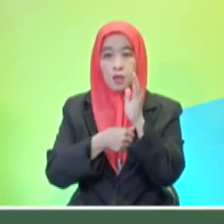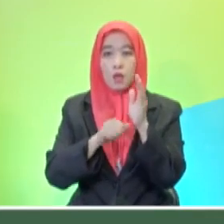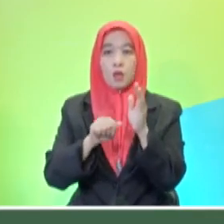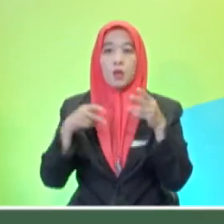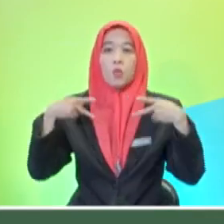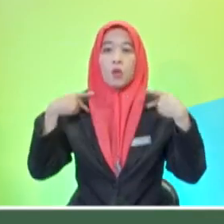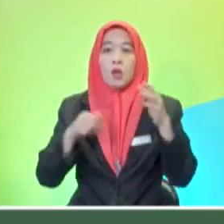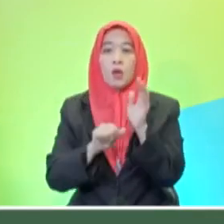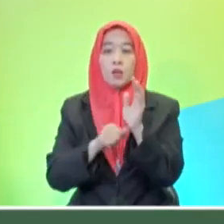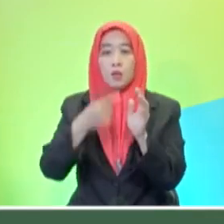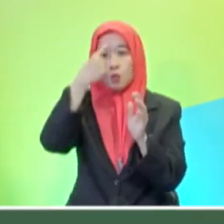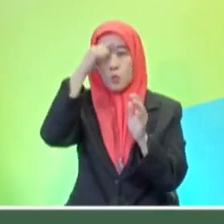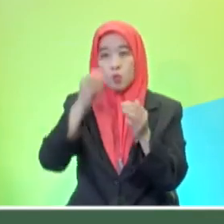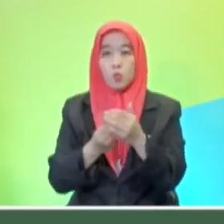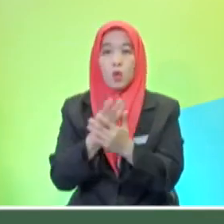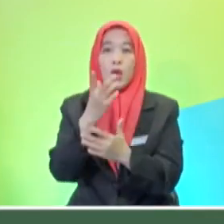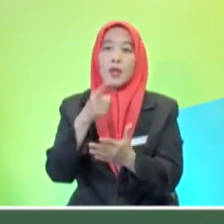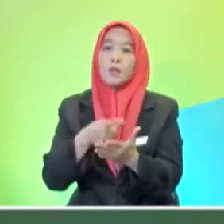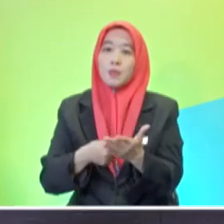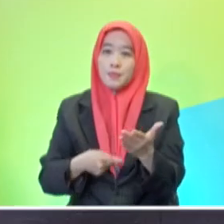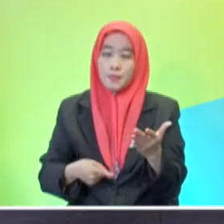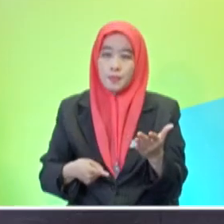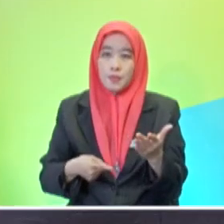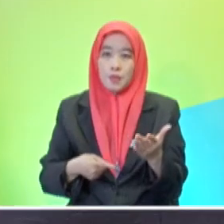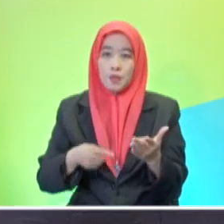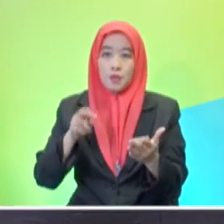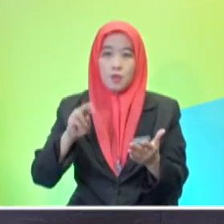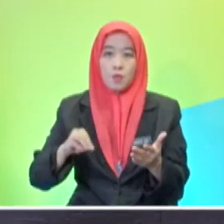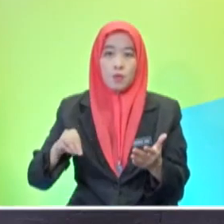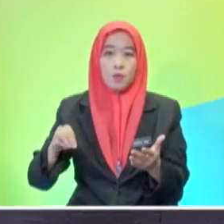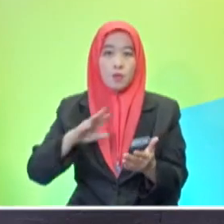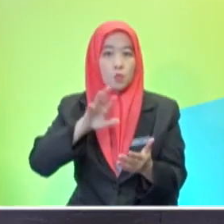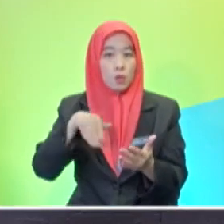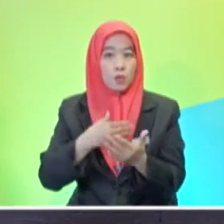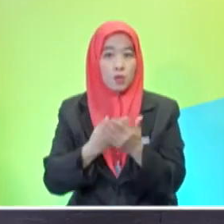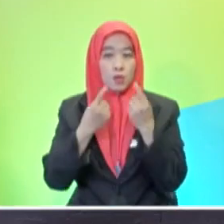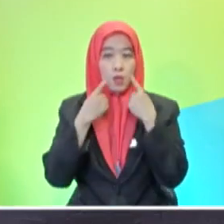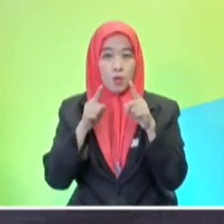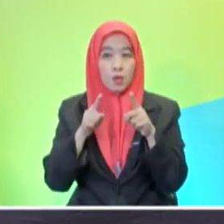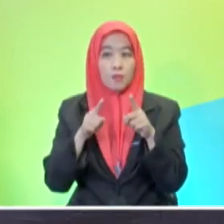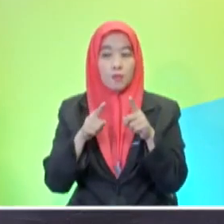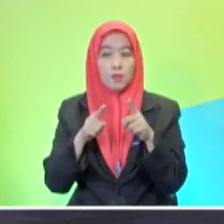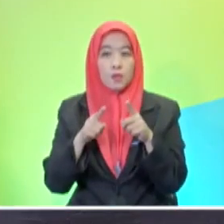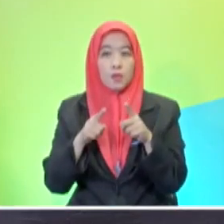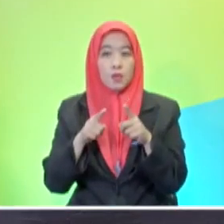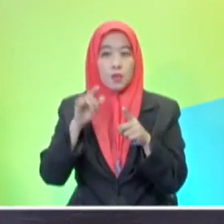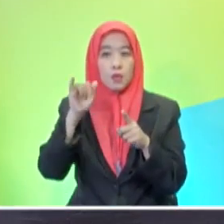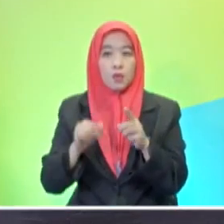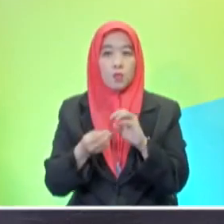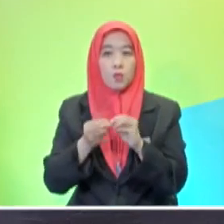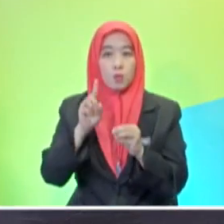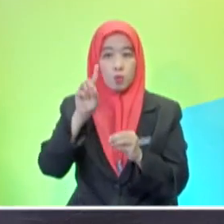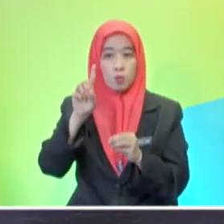ialah apa ni Syafiqah? Cikgu saya tahu ni. Okey. Rakan-rakan jom kita sama-sama jawab. Jangan tunggu Kak Syafiqah aja jawab. Okey, yang pertama